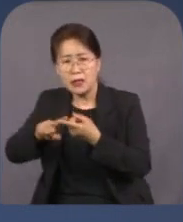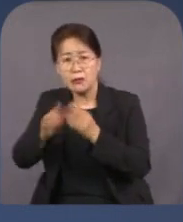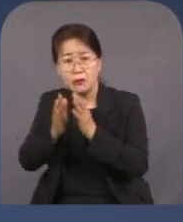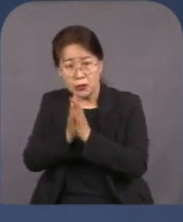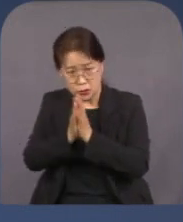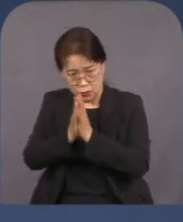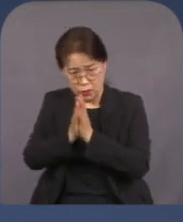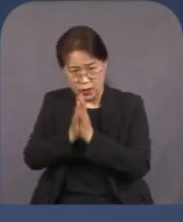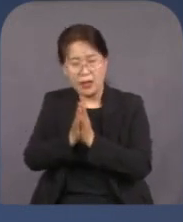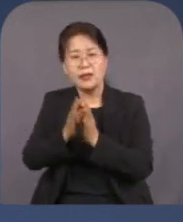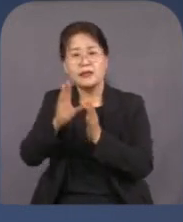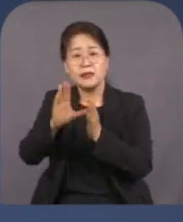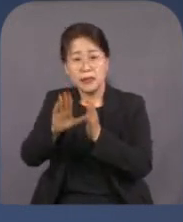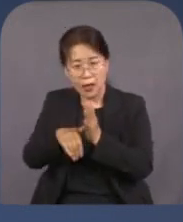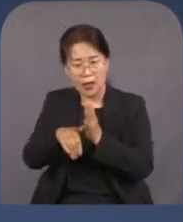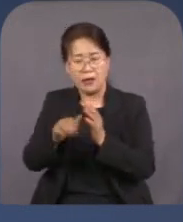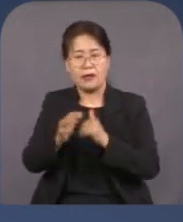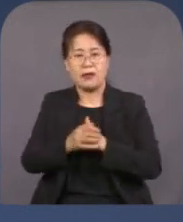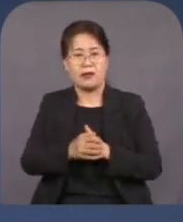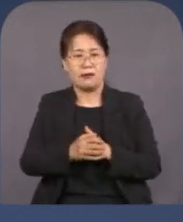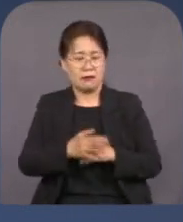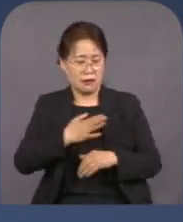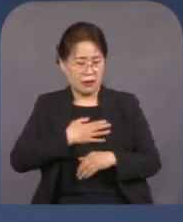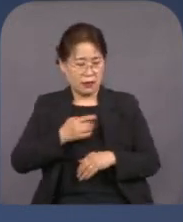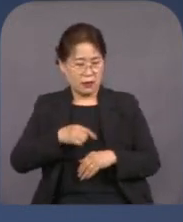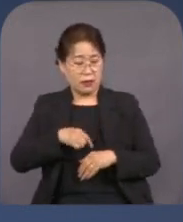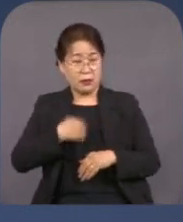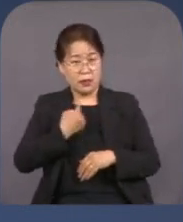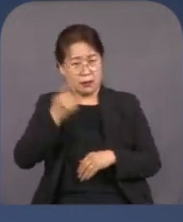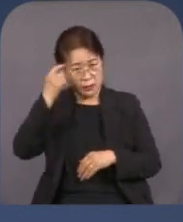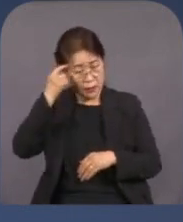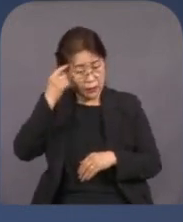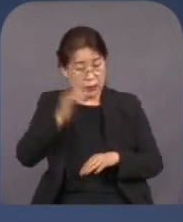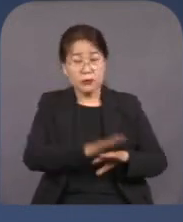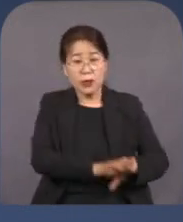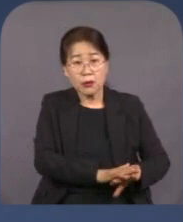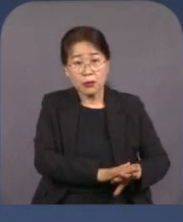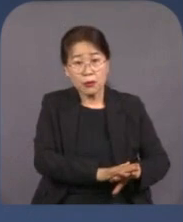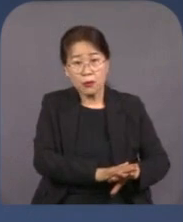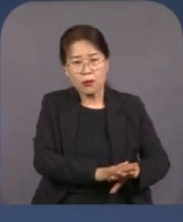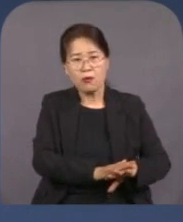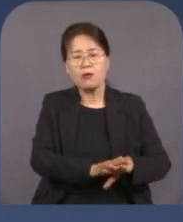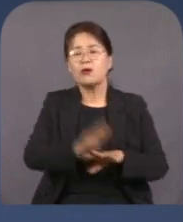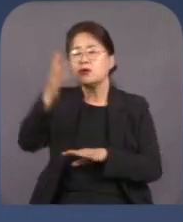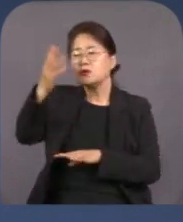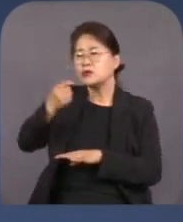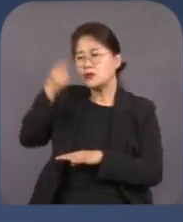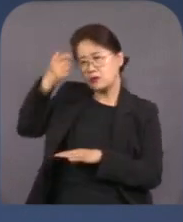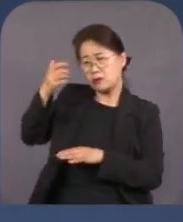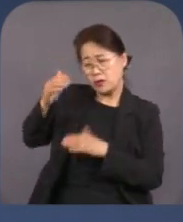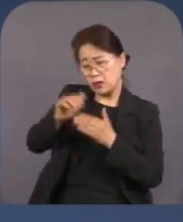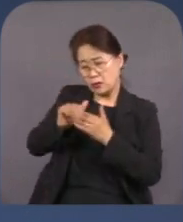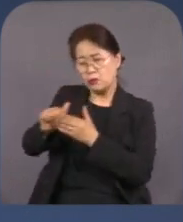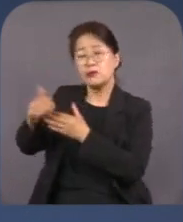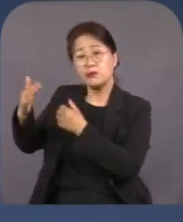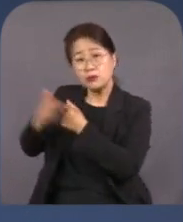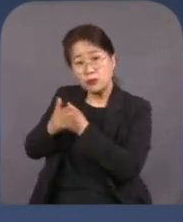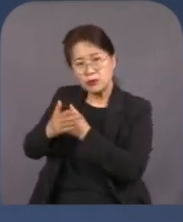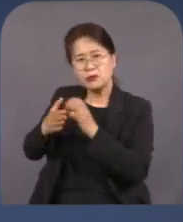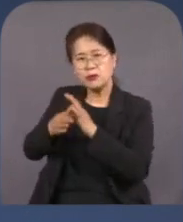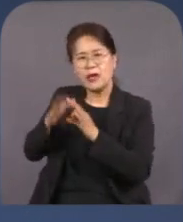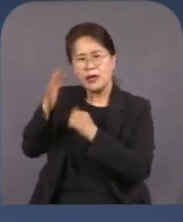여러분 내 자신의 생각과 뜻을 내려놓고 성령님의 인도하심을 따라